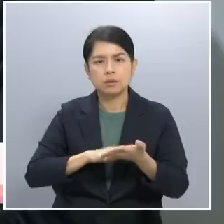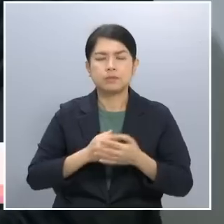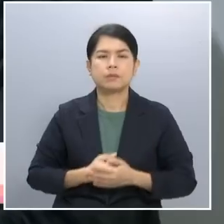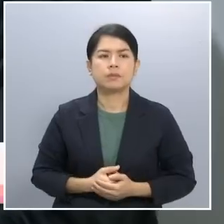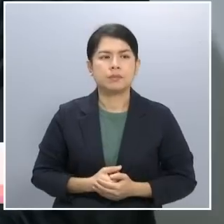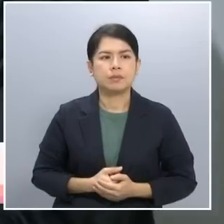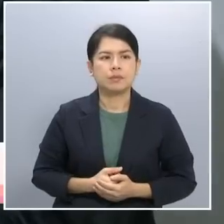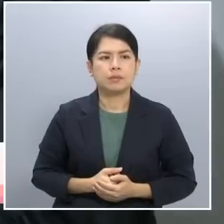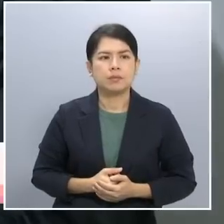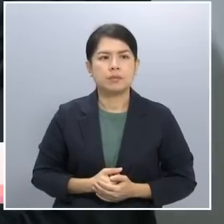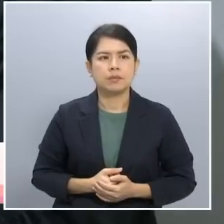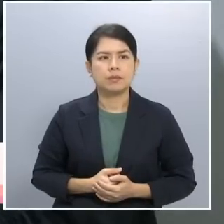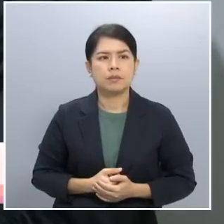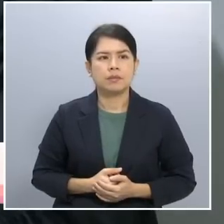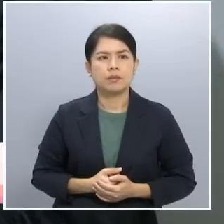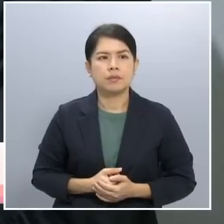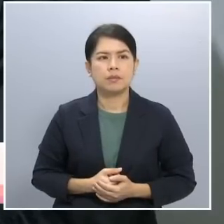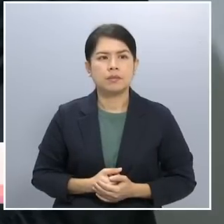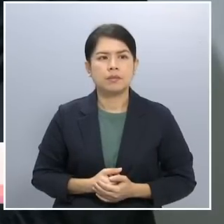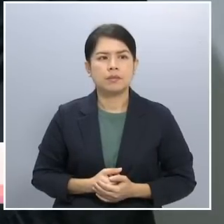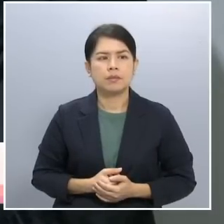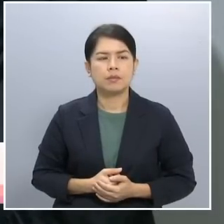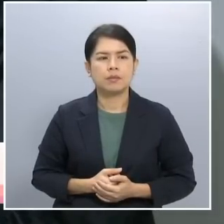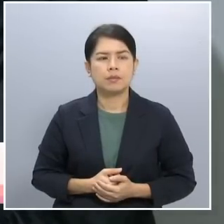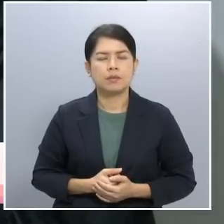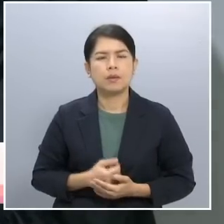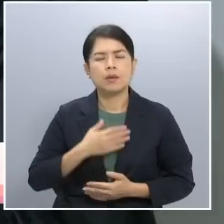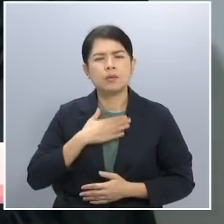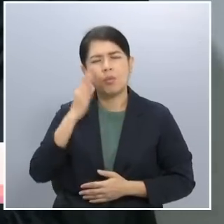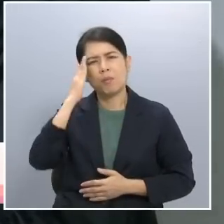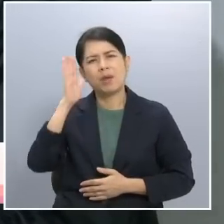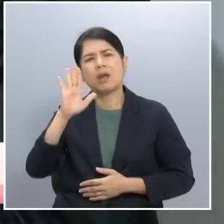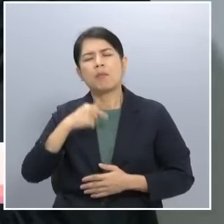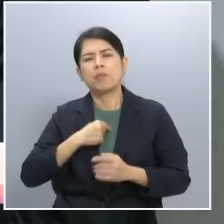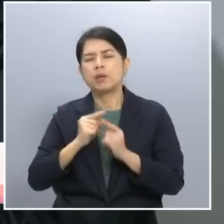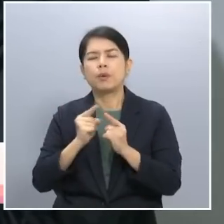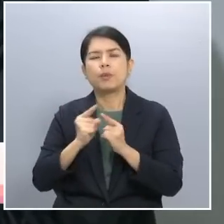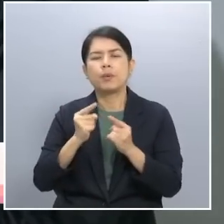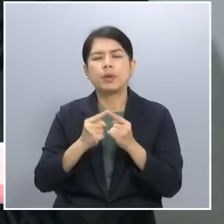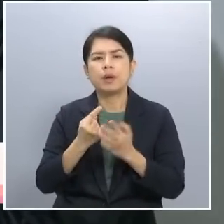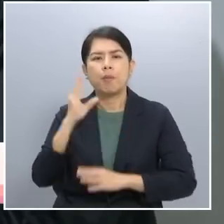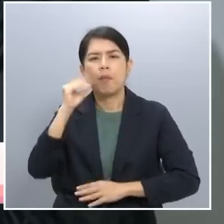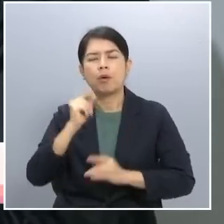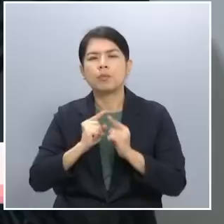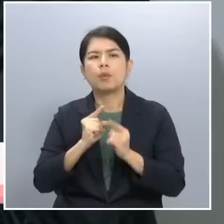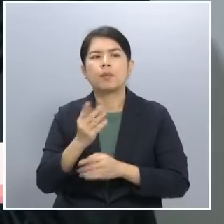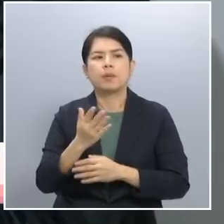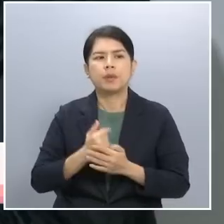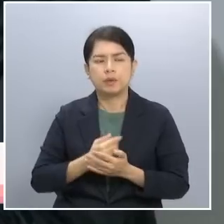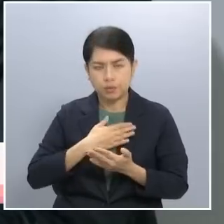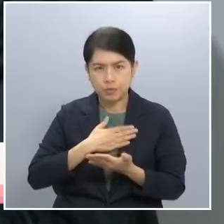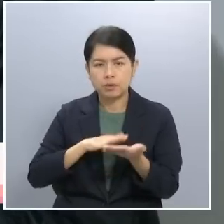เขามีปัญหาอะไรไหมทำไมเขาถึงทำแบบนี ้ไม่ทราบเลยค่ะไม่ได้พูดอะไรหนูขอโทษจริงๆ